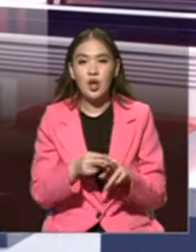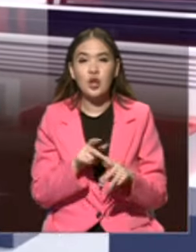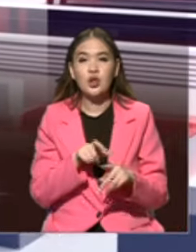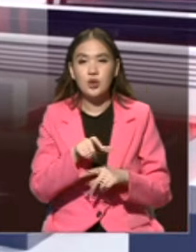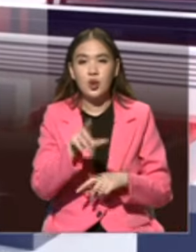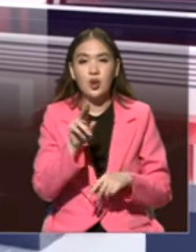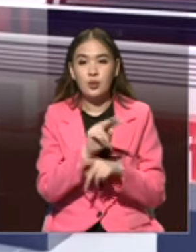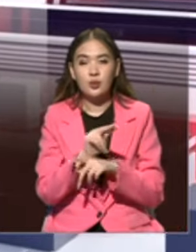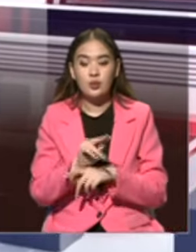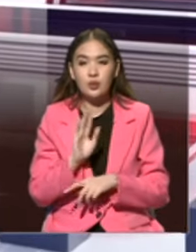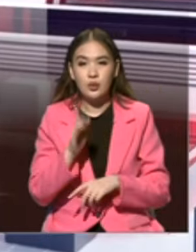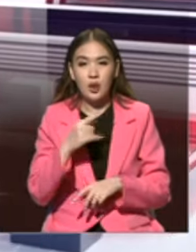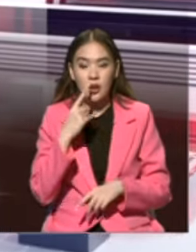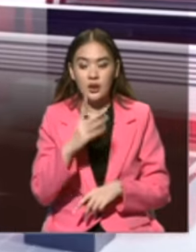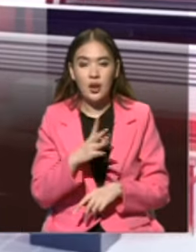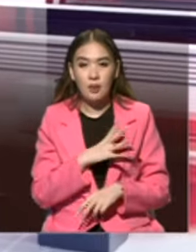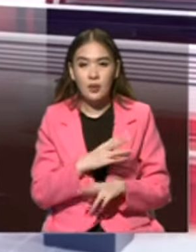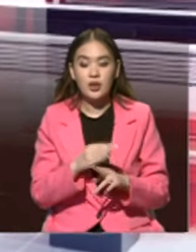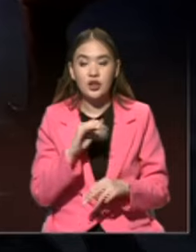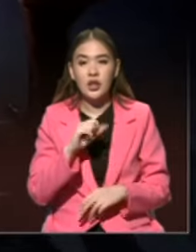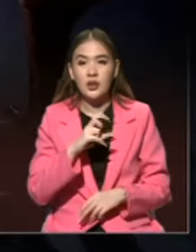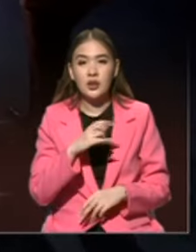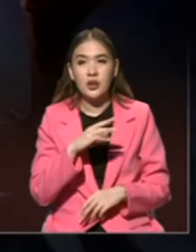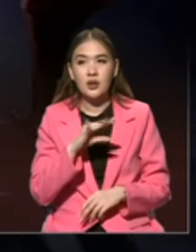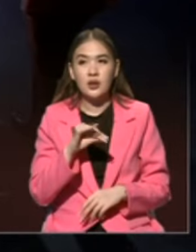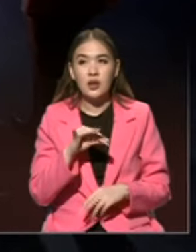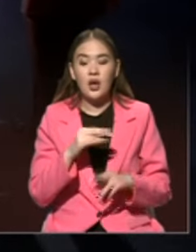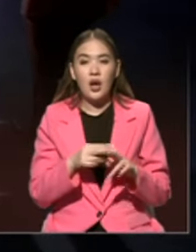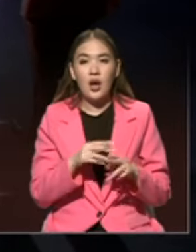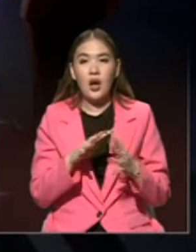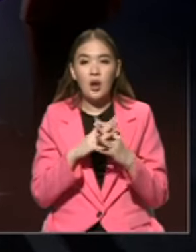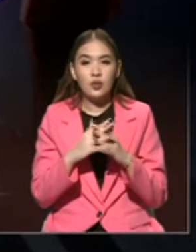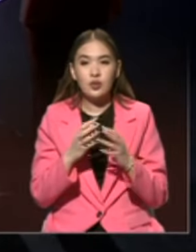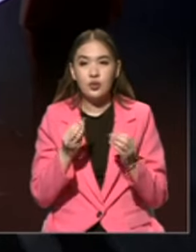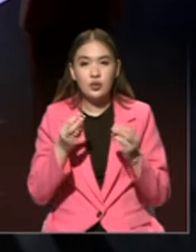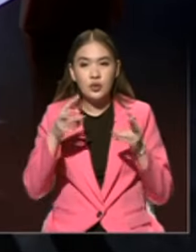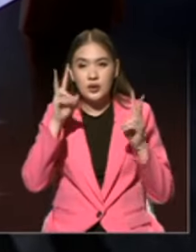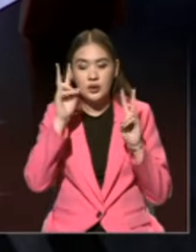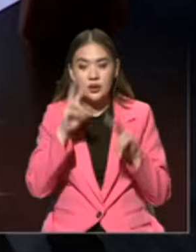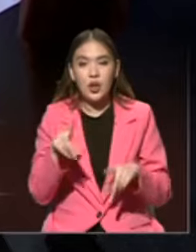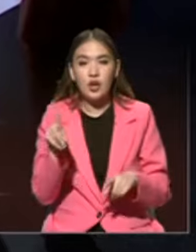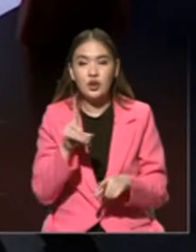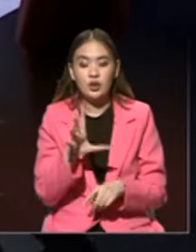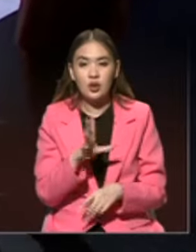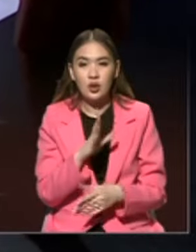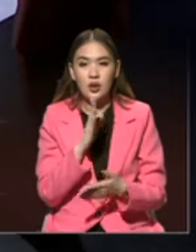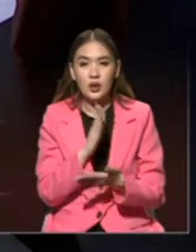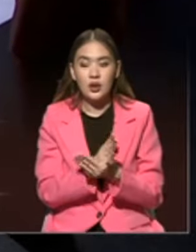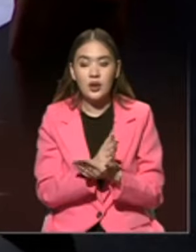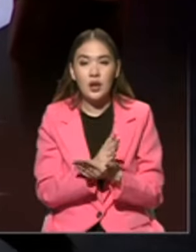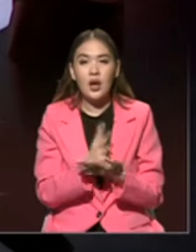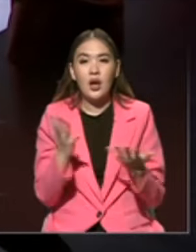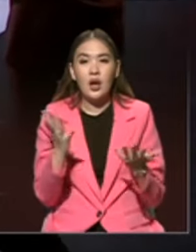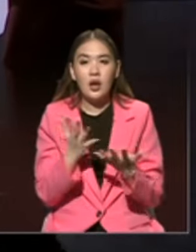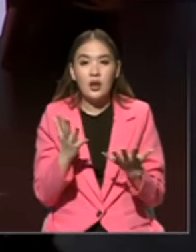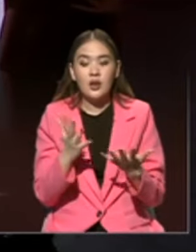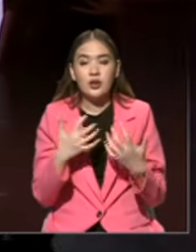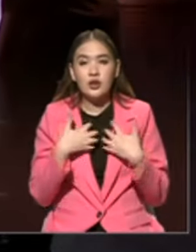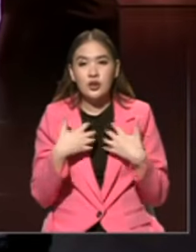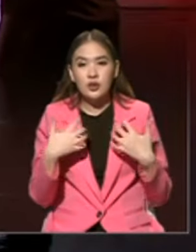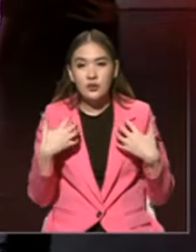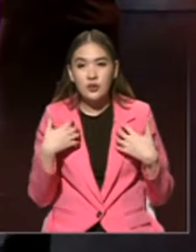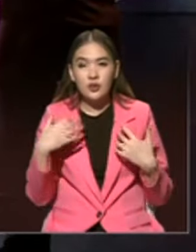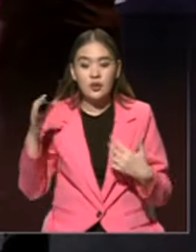береміз деп жатыр. Бүгінгі таңда Жангелді ауданында ешкім малының қанша кеткенін білмейді. Бірақ енді бір екі шаруа қожалықтары айтып жатыр, жылқыдан